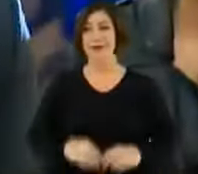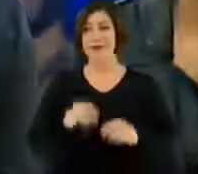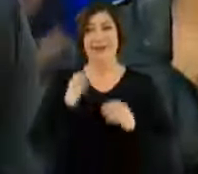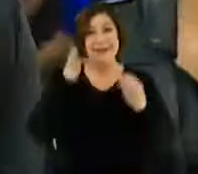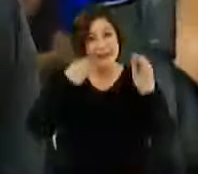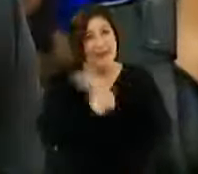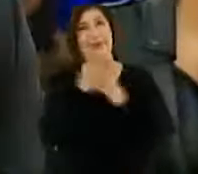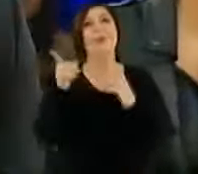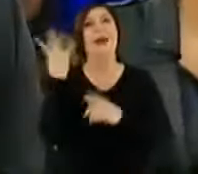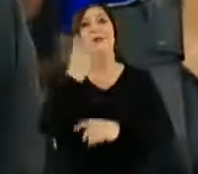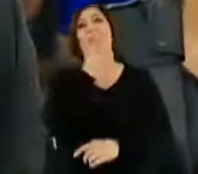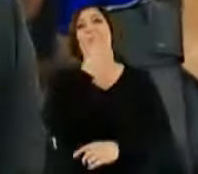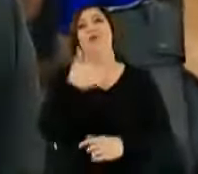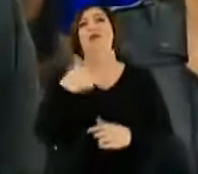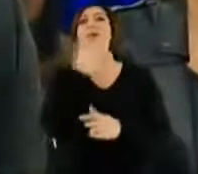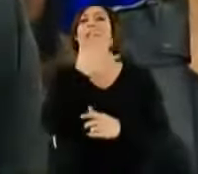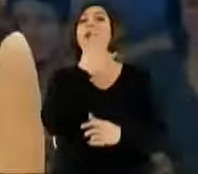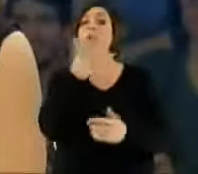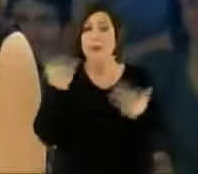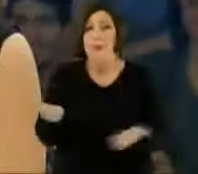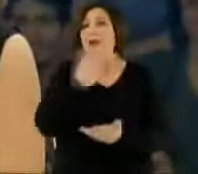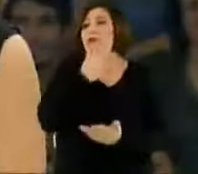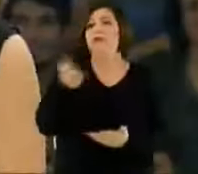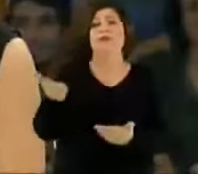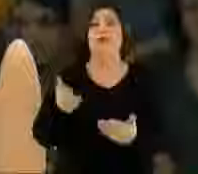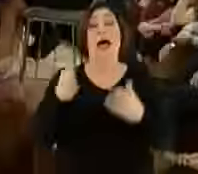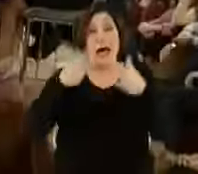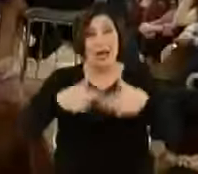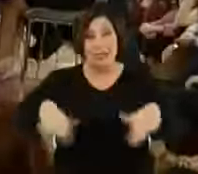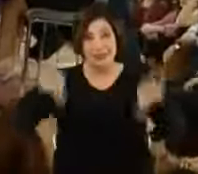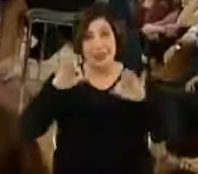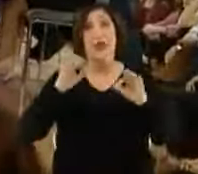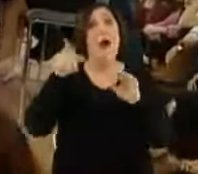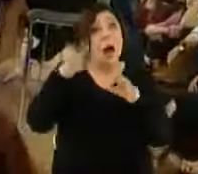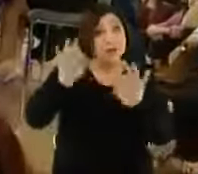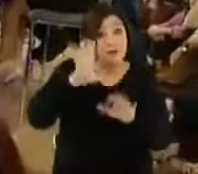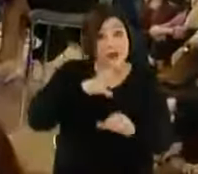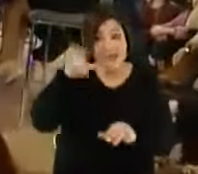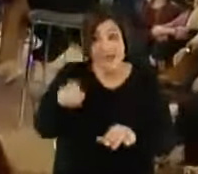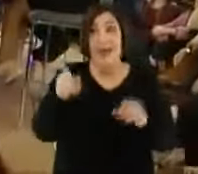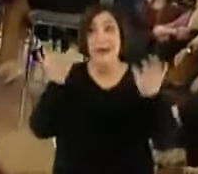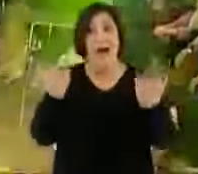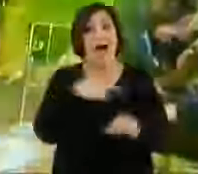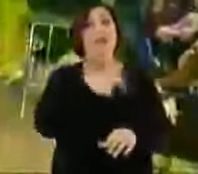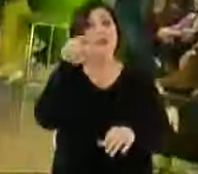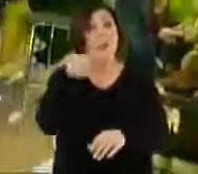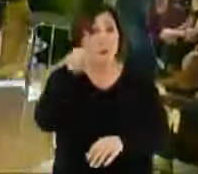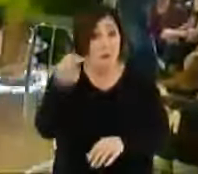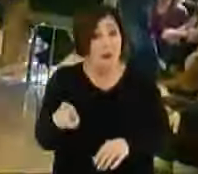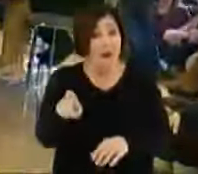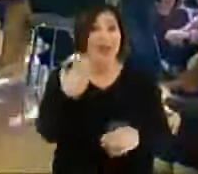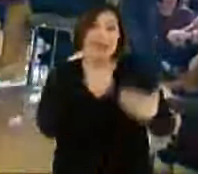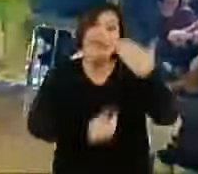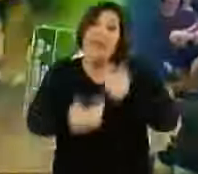Direkt nakarattan girseler biliyormuşuz canım. Tabii ki biliyorum. Evet, hazır nakarattan giriyoruz. Aşk bu